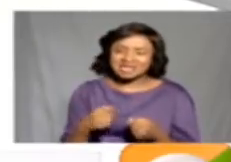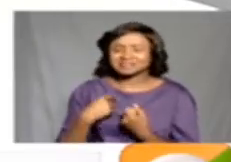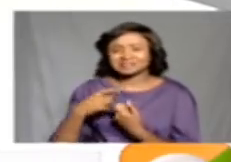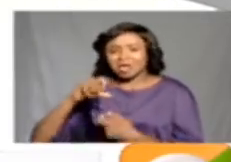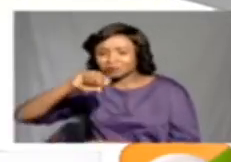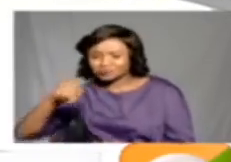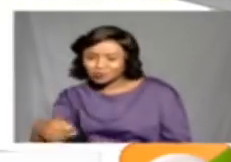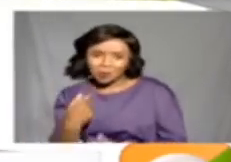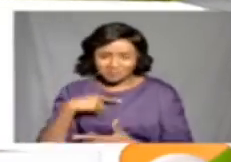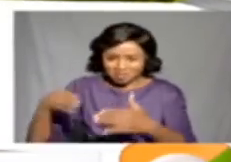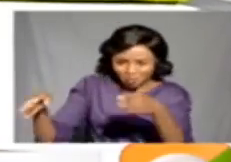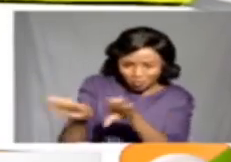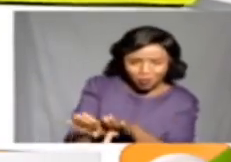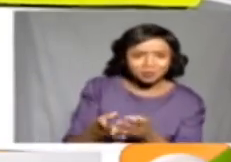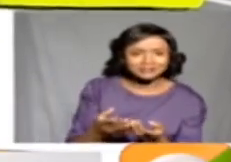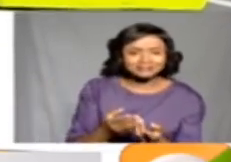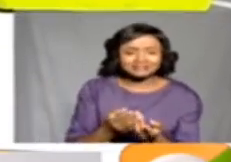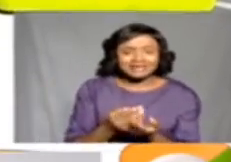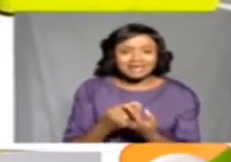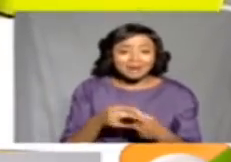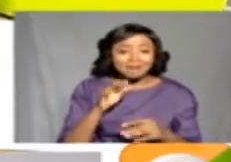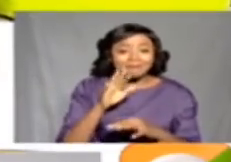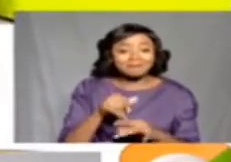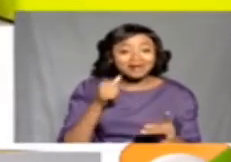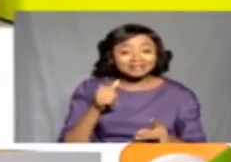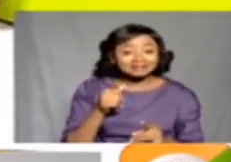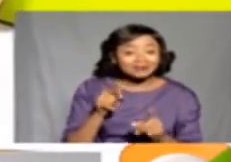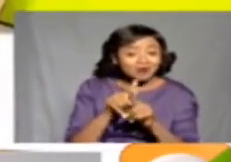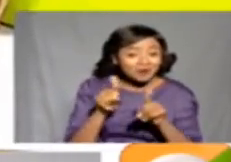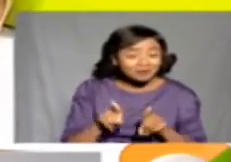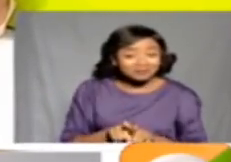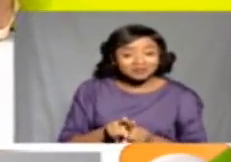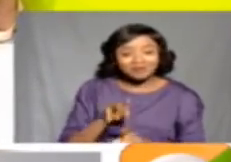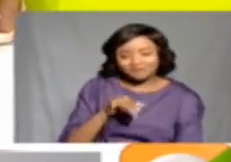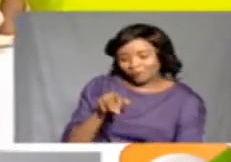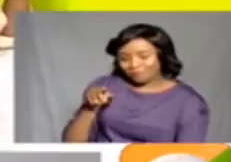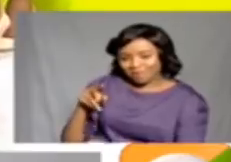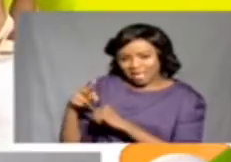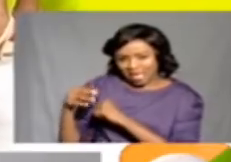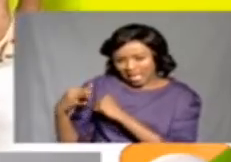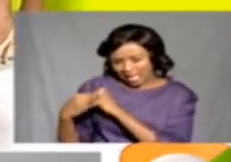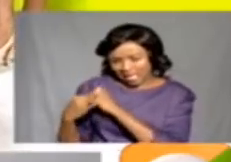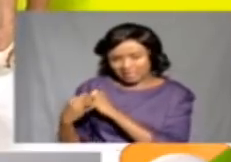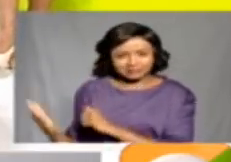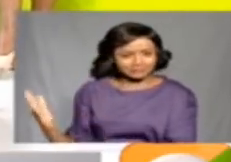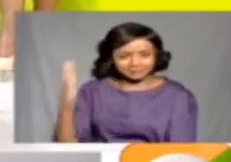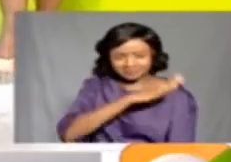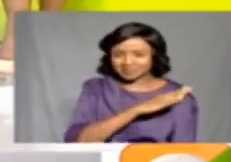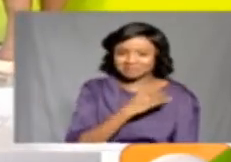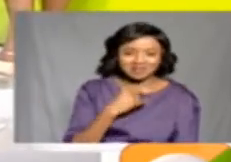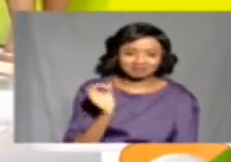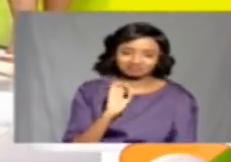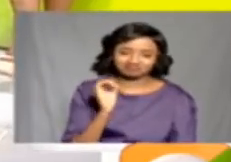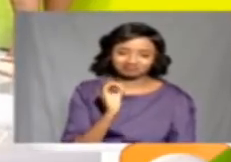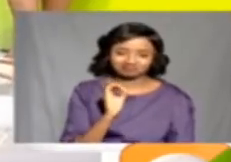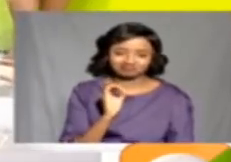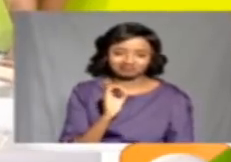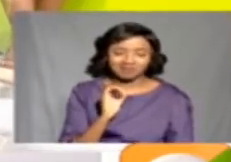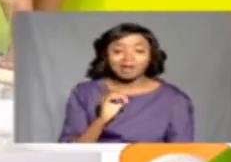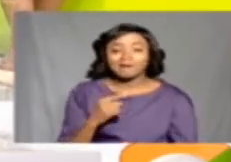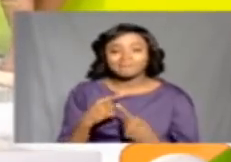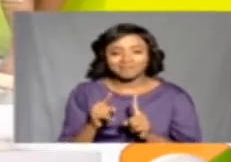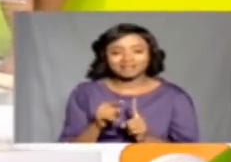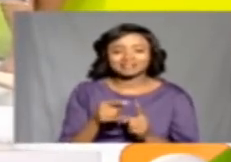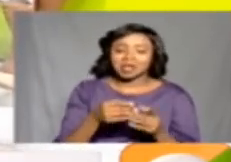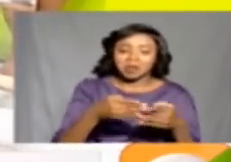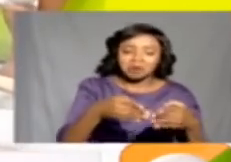madirisha. Siku toka saa 2 usiku hadi saa 1 mchana. Haya, sasa kuna haya